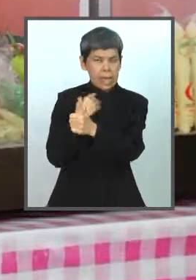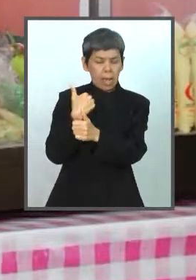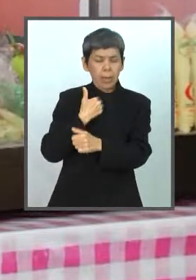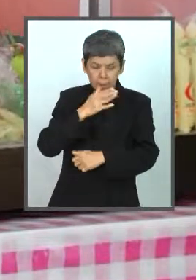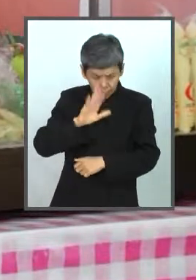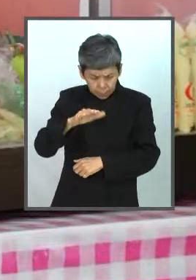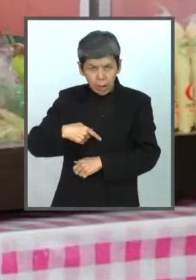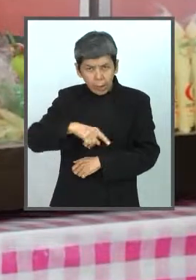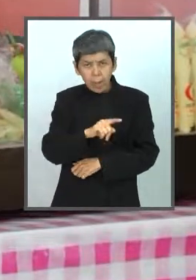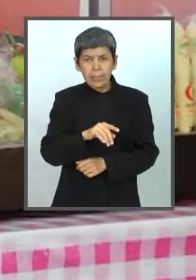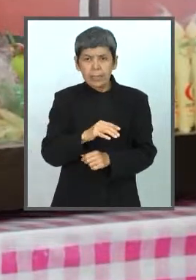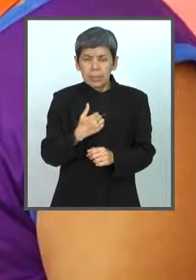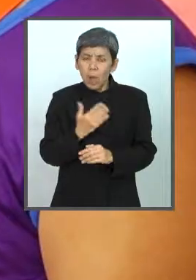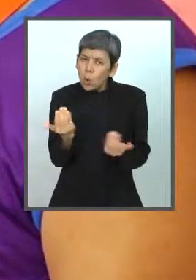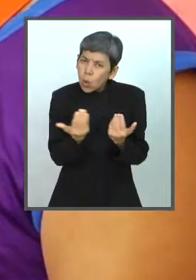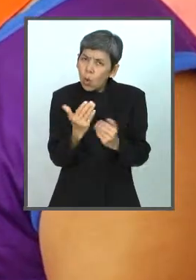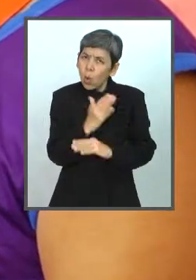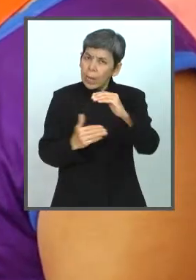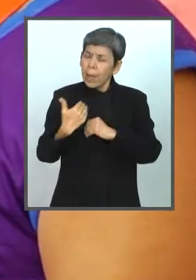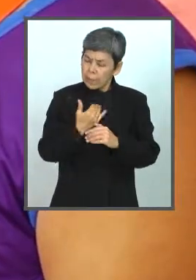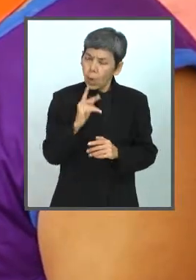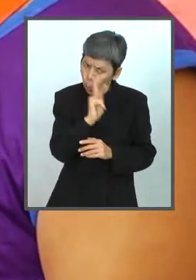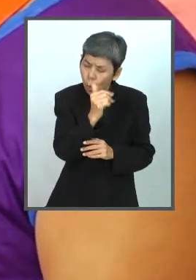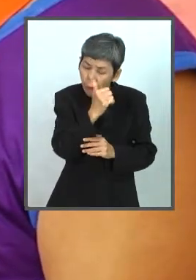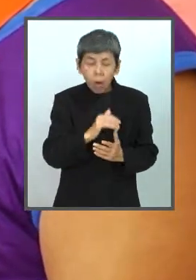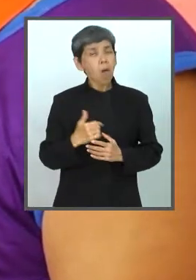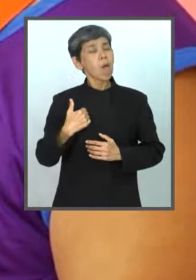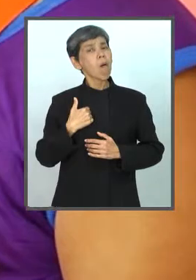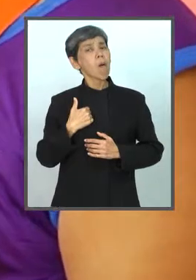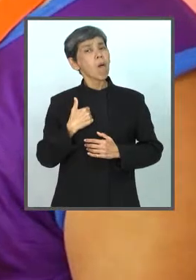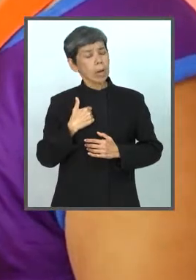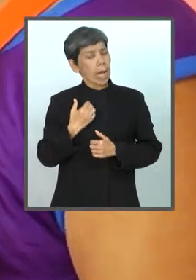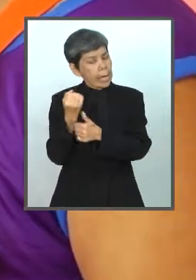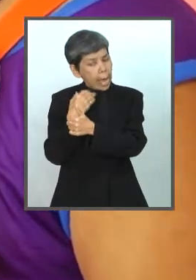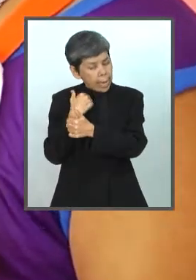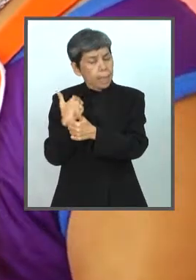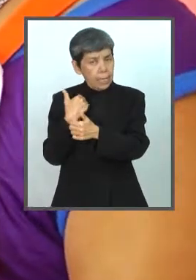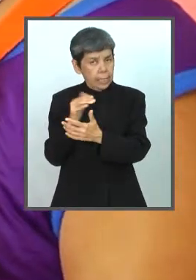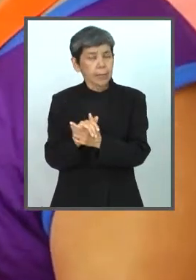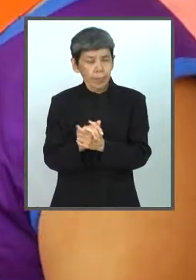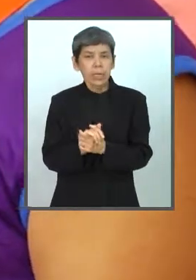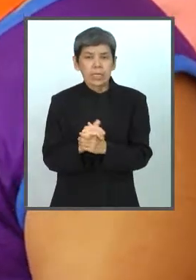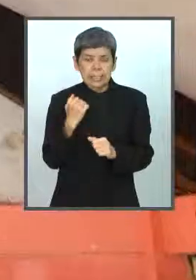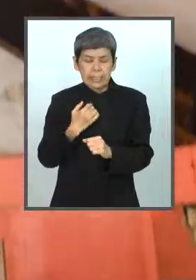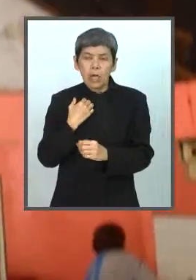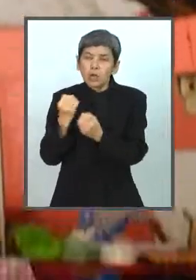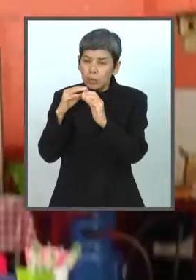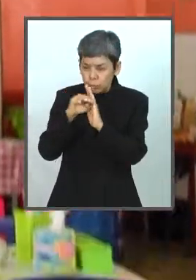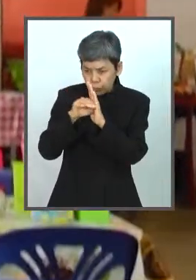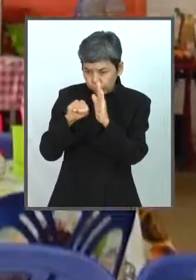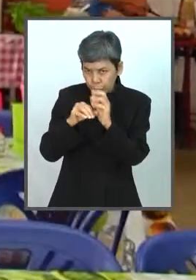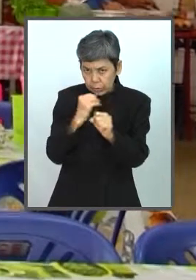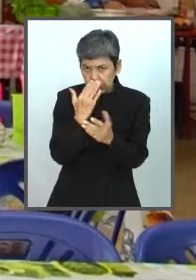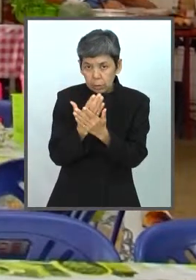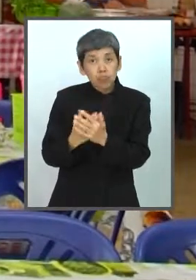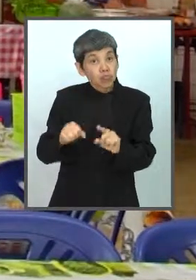แนะนำให้ว่าให้เด็กทำเนี่ยคนพิการสิพี่มีสิทธิ์กู้ได้อะไรได้ก็เลยเขาแนะนำจากทางบางบอนรอบสองเขาก็